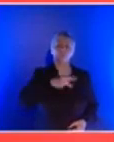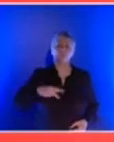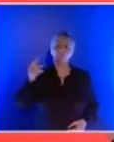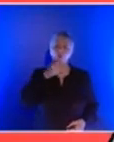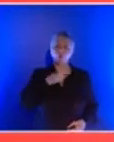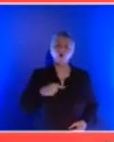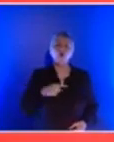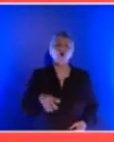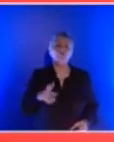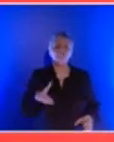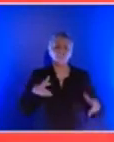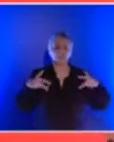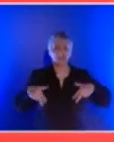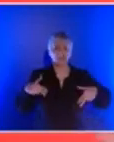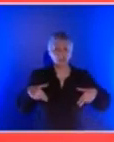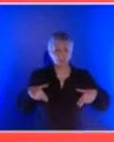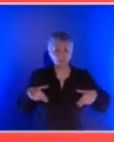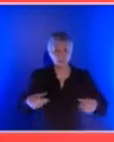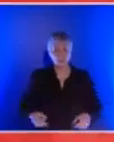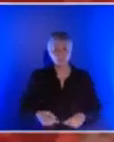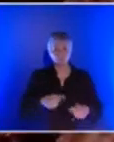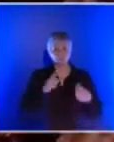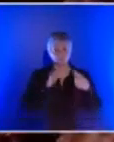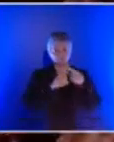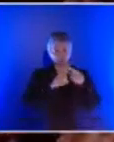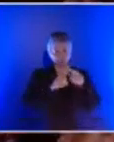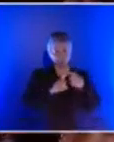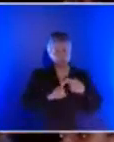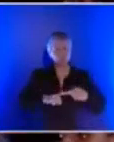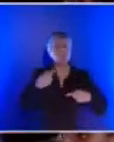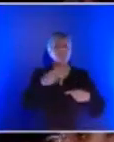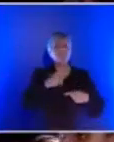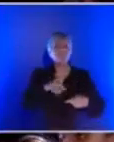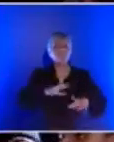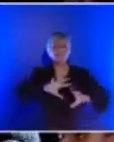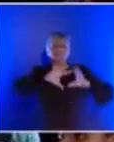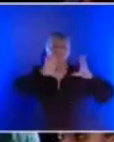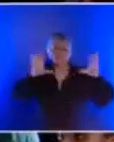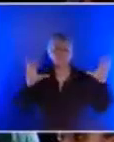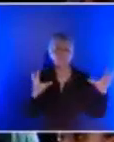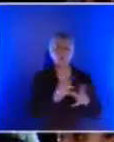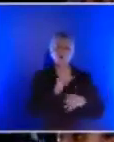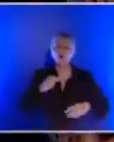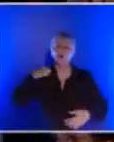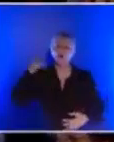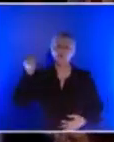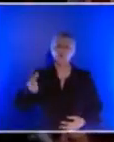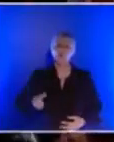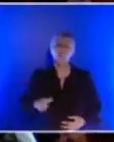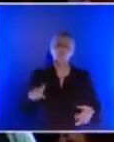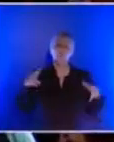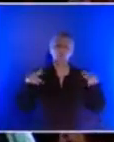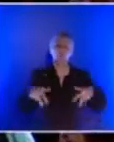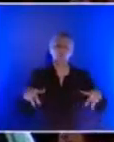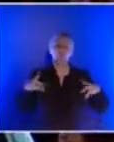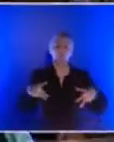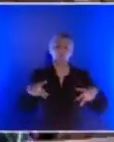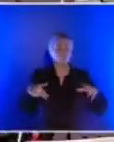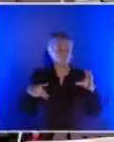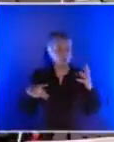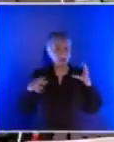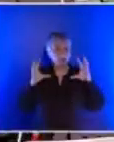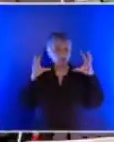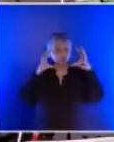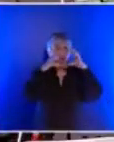Ενιαίο, καθολικό, δημόσιο, κοινωνικό κράτος. Και εξειδικεύεται σε όλα αυτά τα